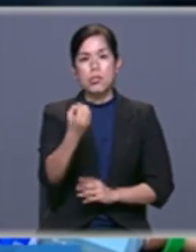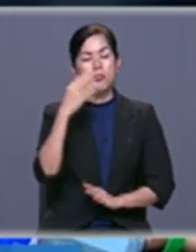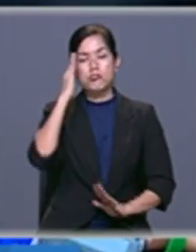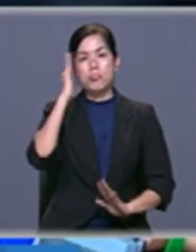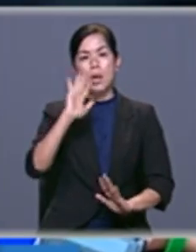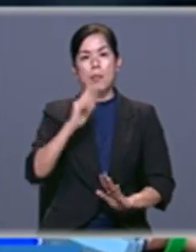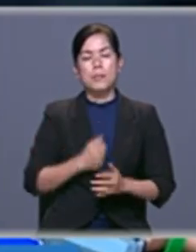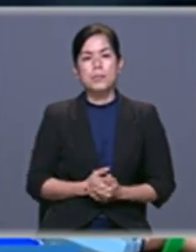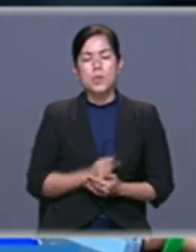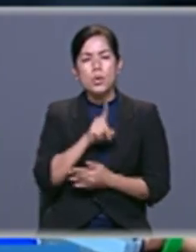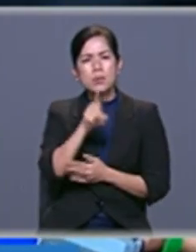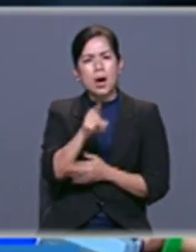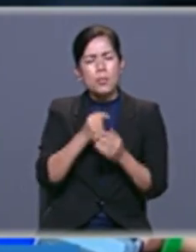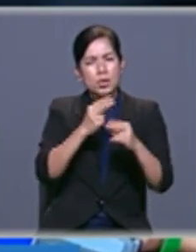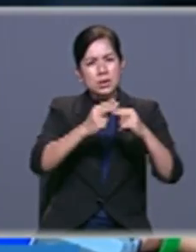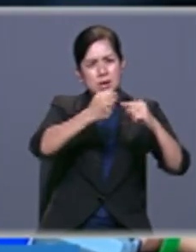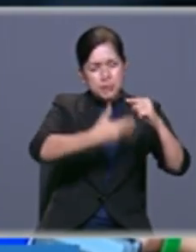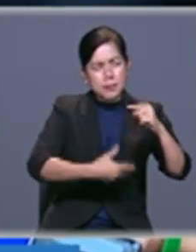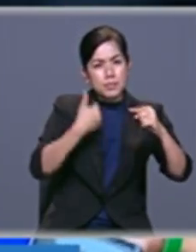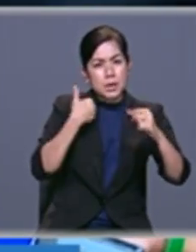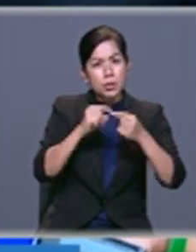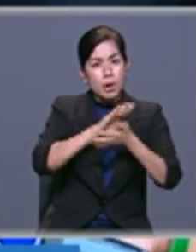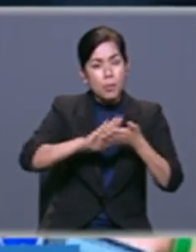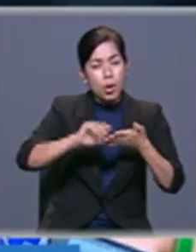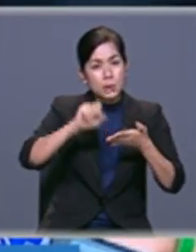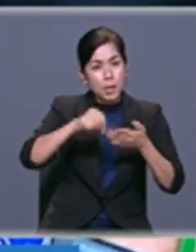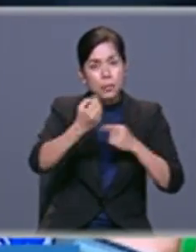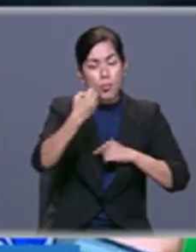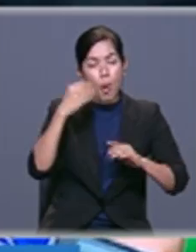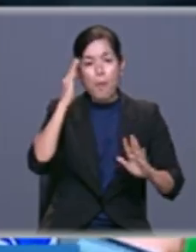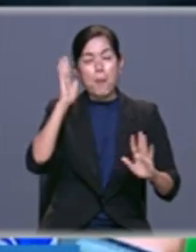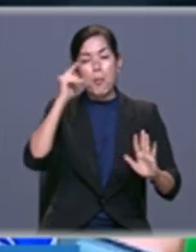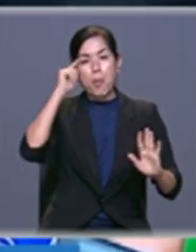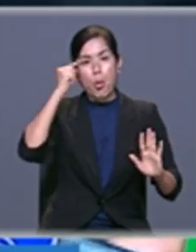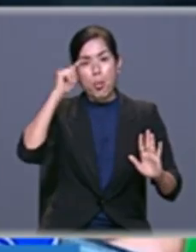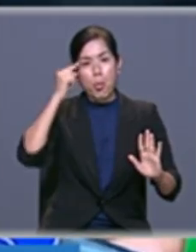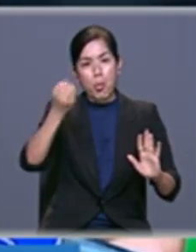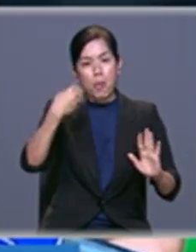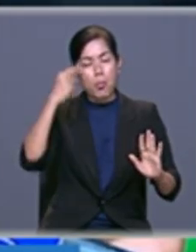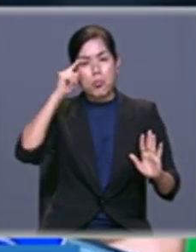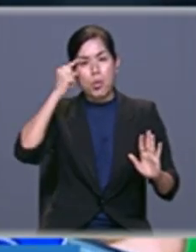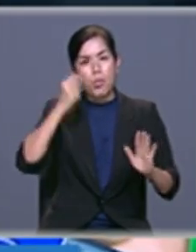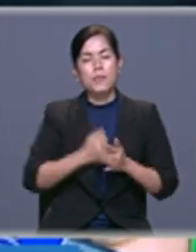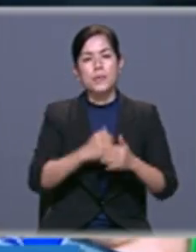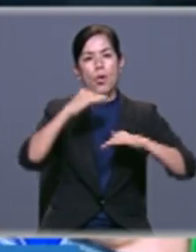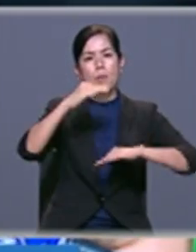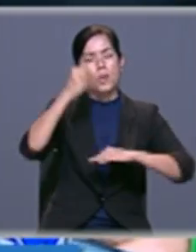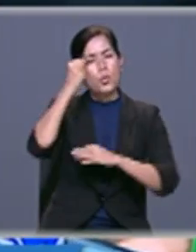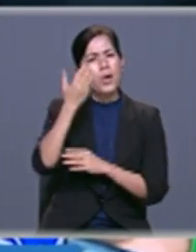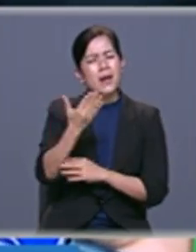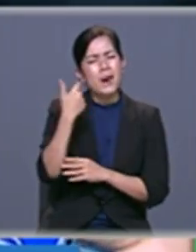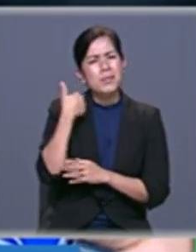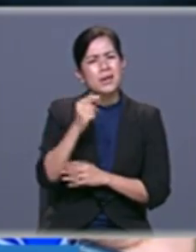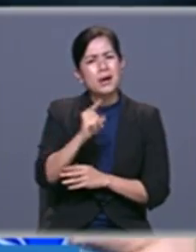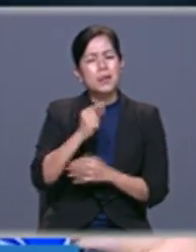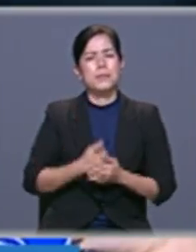ายชื่อเนี่ยค่ะให้รอคือเรียบร้อยแล้วใช่ไหม ยังไม่รู้ไม่รู ้แล้ว5วันนี้คือจะ มี ว ัน ที่